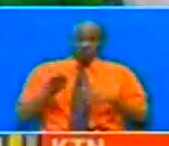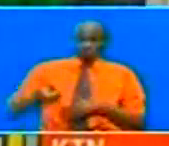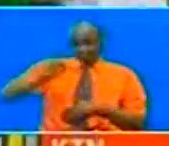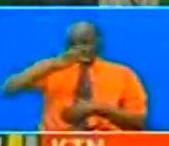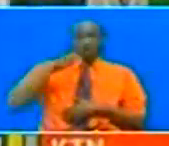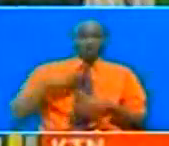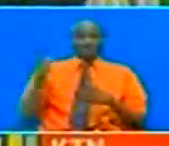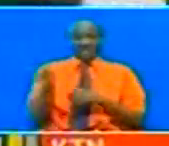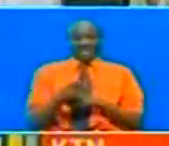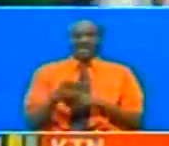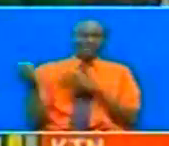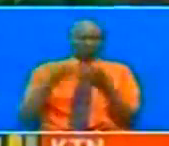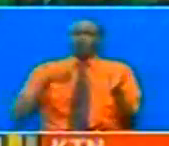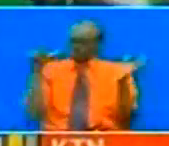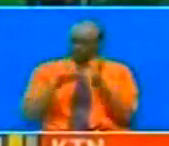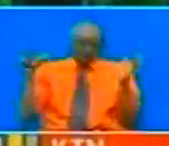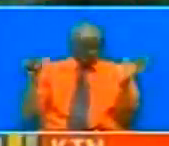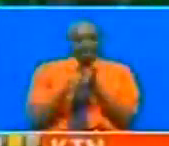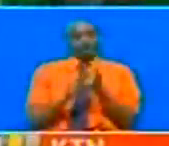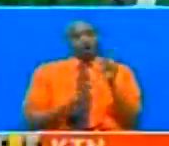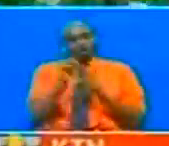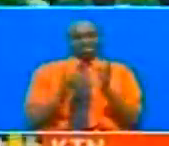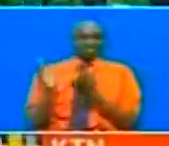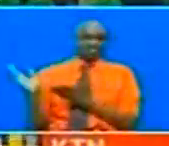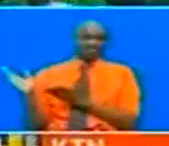mishahara lilizua kizaazaa.